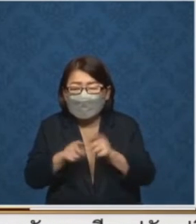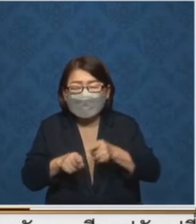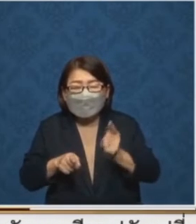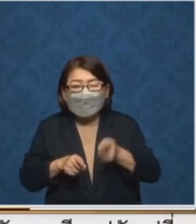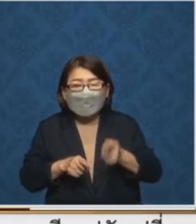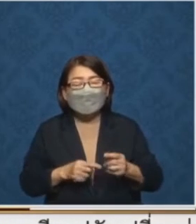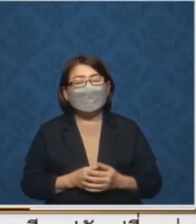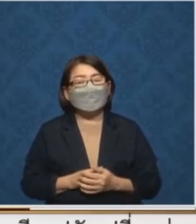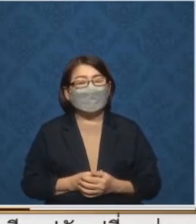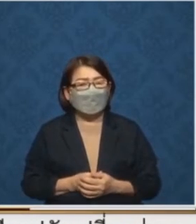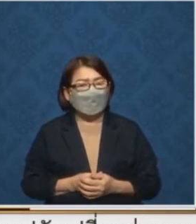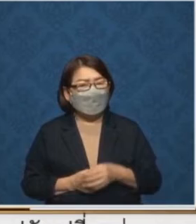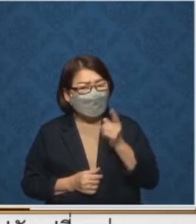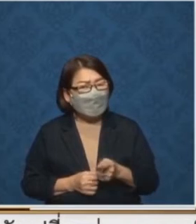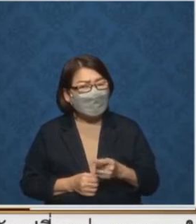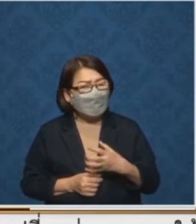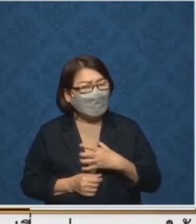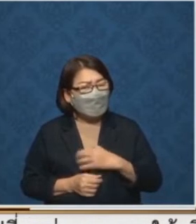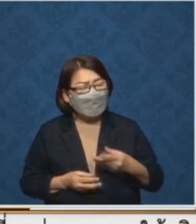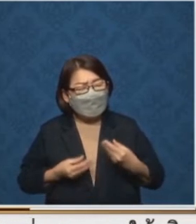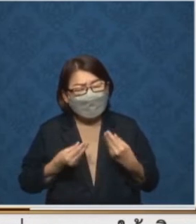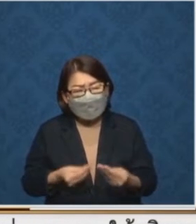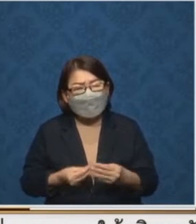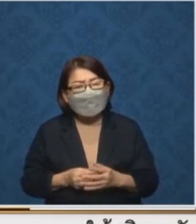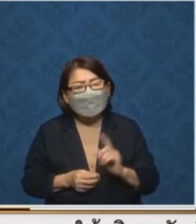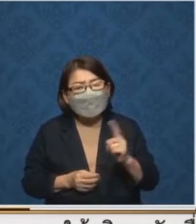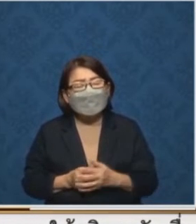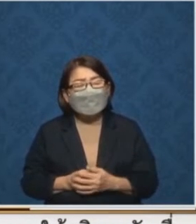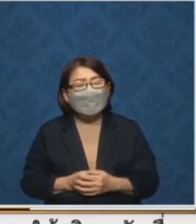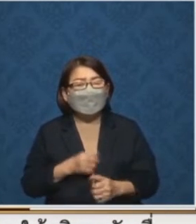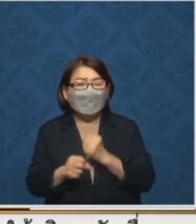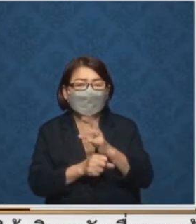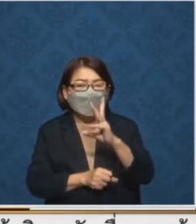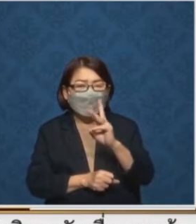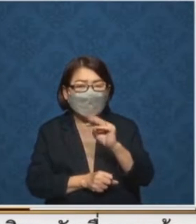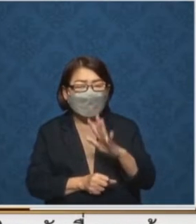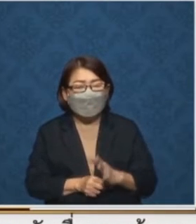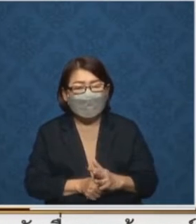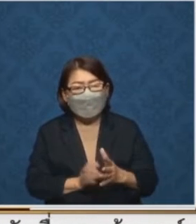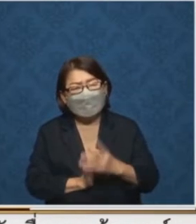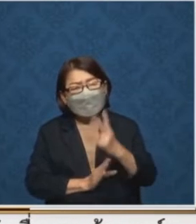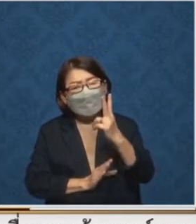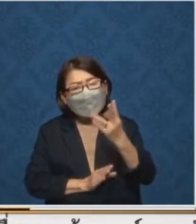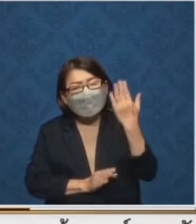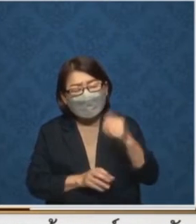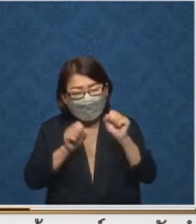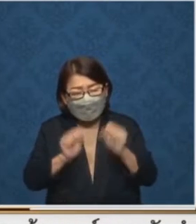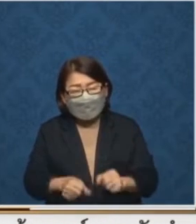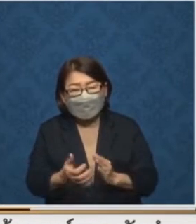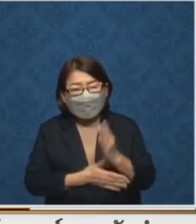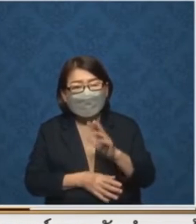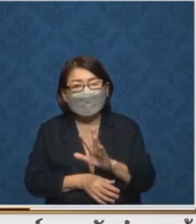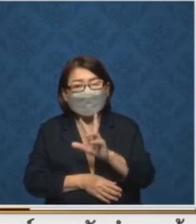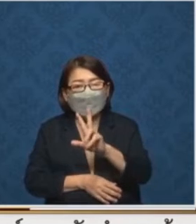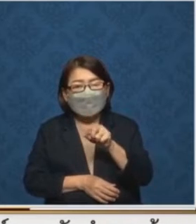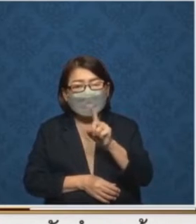แล้วถ้าดูนะครับจริ ๆ เราไม่ต้องก่อใหเกิดหนี้สินมหาสารกัประเทศนี้ถ้าเราจัดส